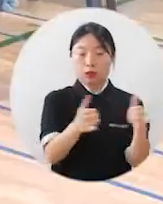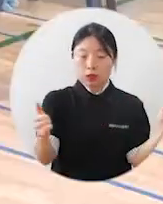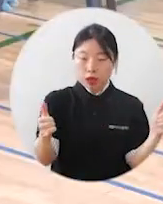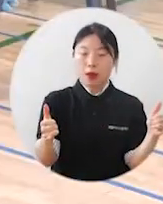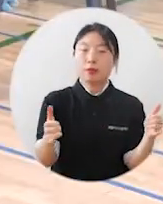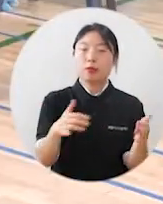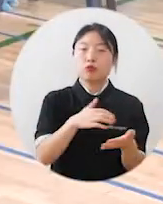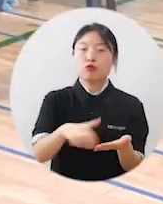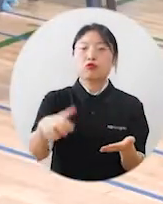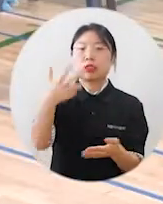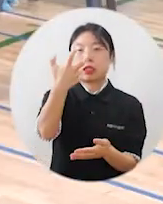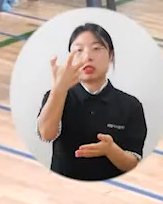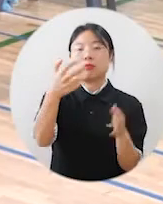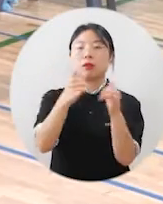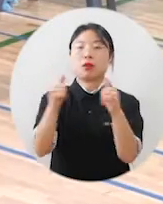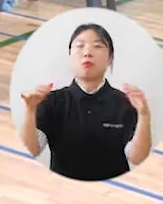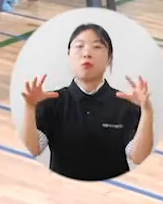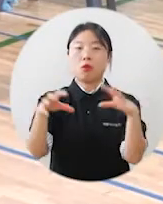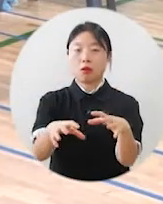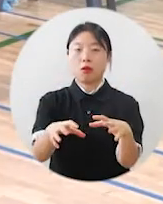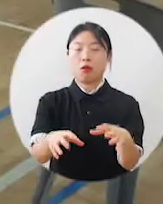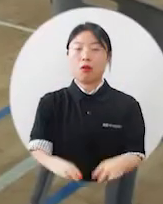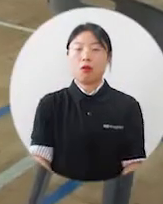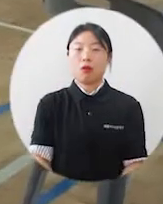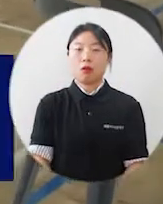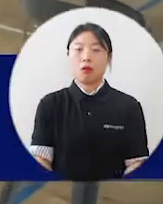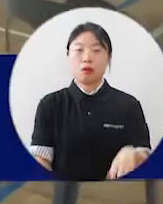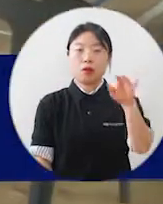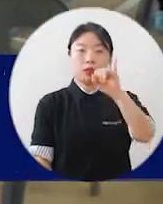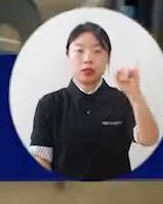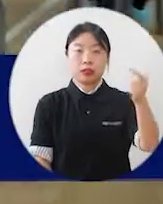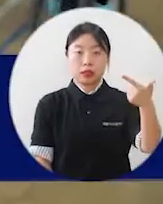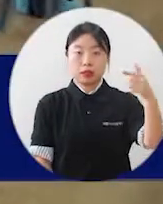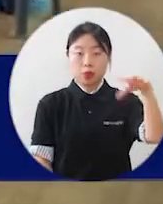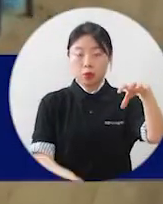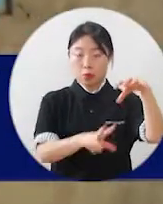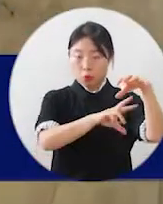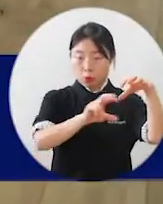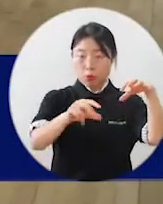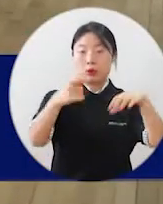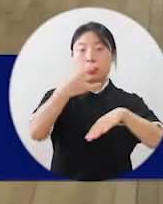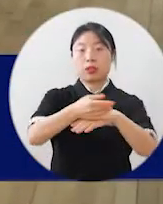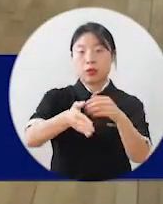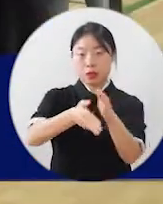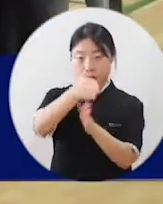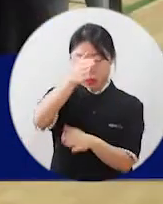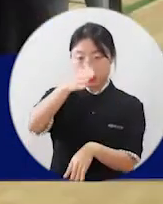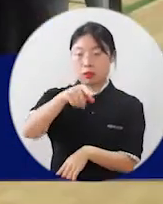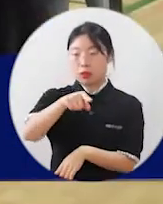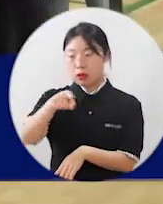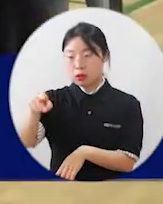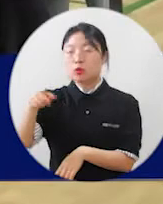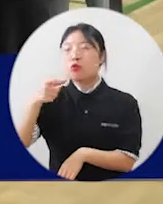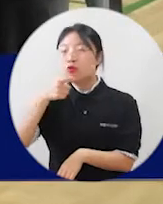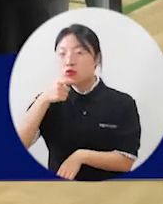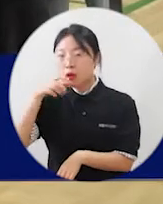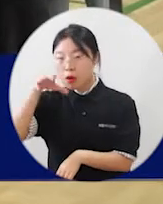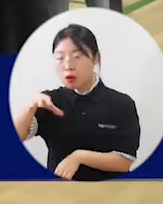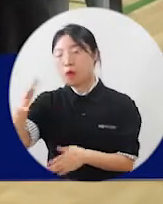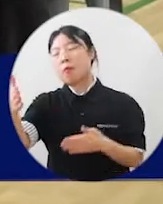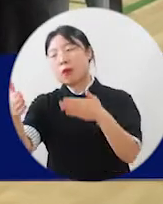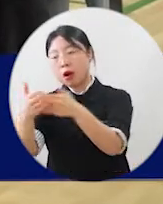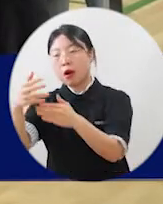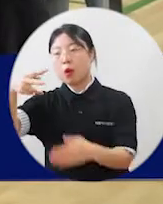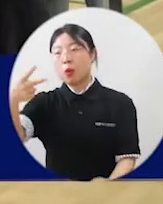진행됐습니다. 인덕원 동탄 복선전철은 인덕원역을 출발해 의왕과 수원 등을 거쳐 동탄역에 이르는